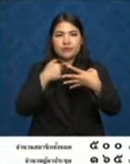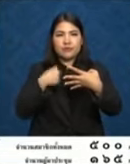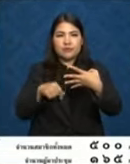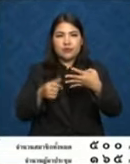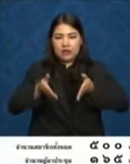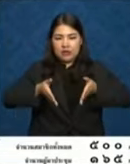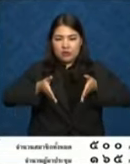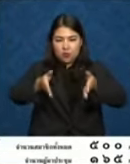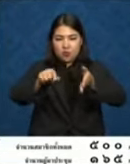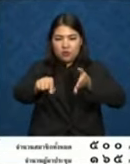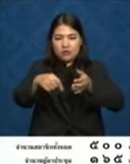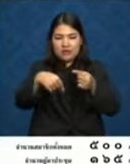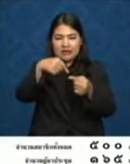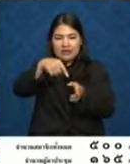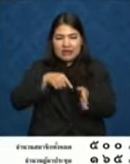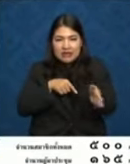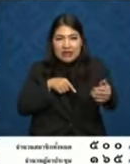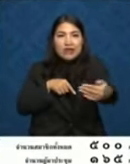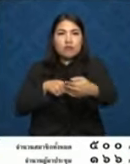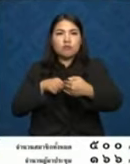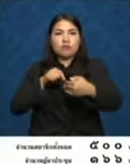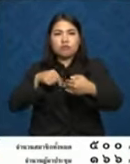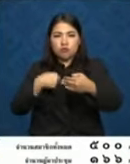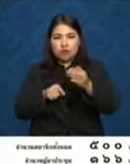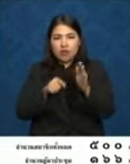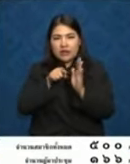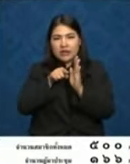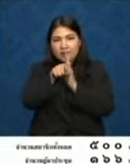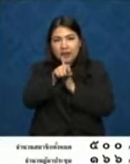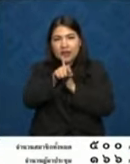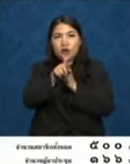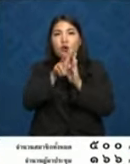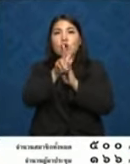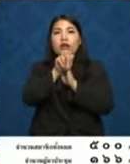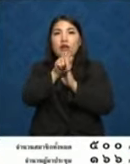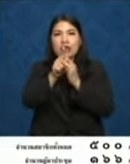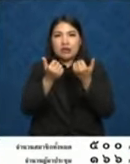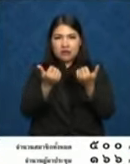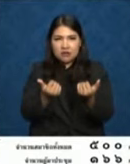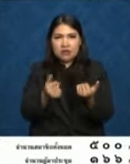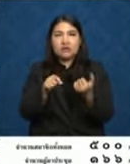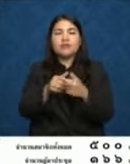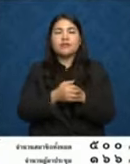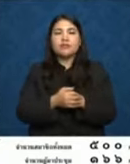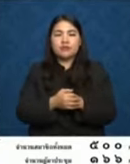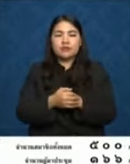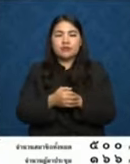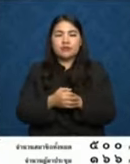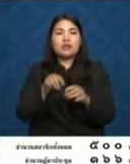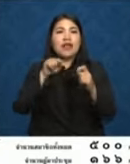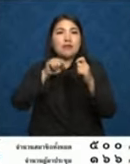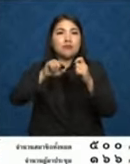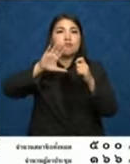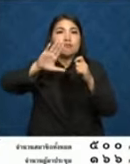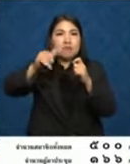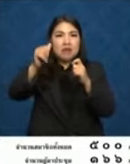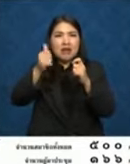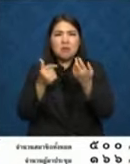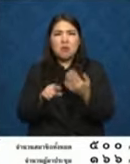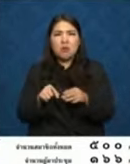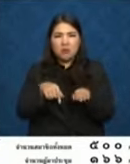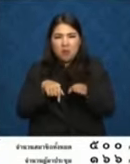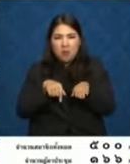องนครราชสีมามุ่งหน้าไปขอนแก่นนะครับในกิโลเมตรที่4นะครับตำบลหนองกระทุ่มอำเภอเมืองนะครับมีรถรอกลับรถ